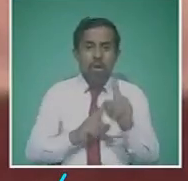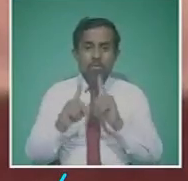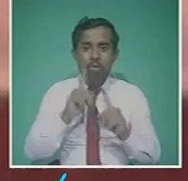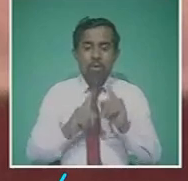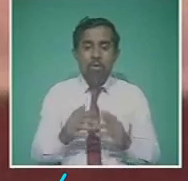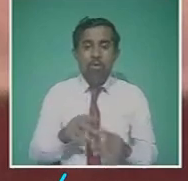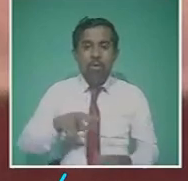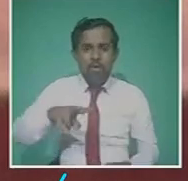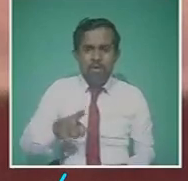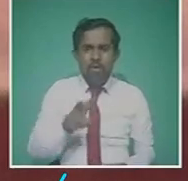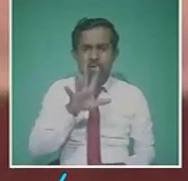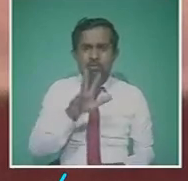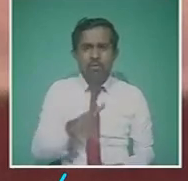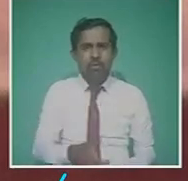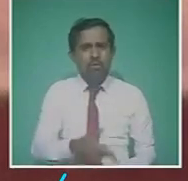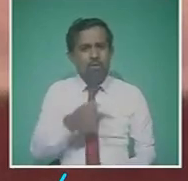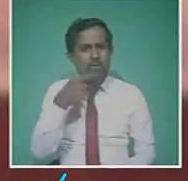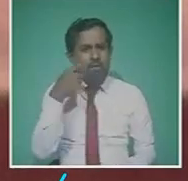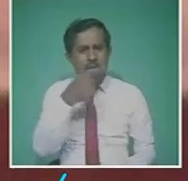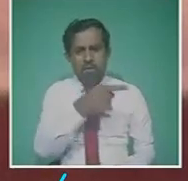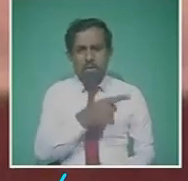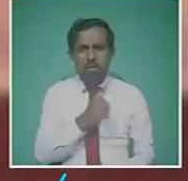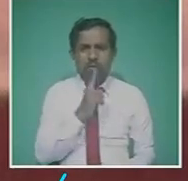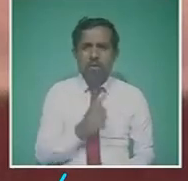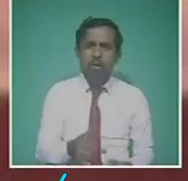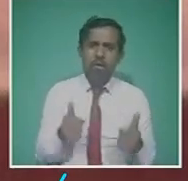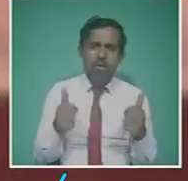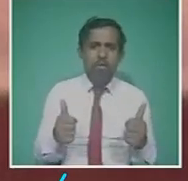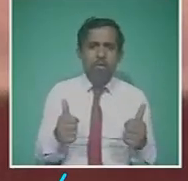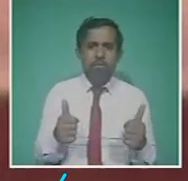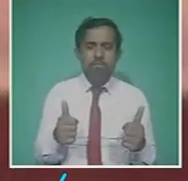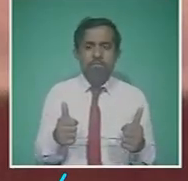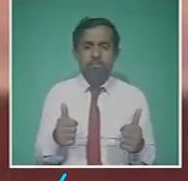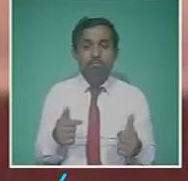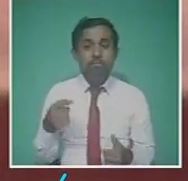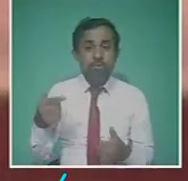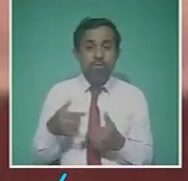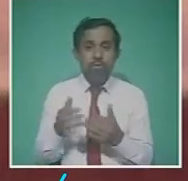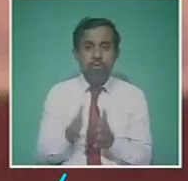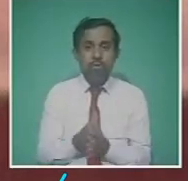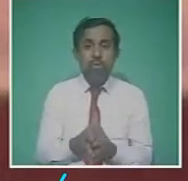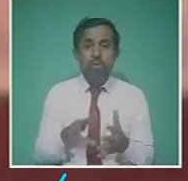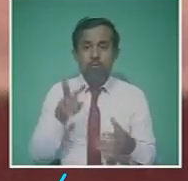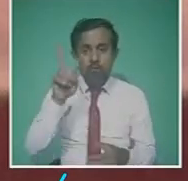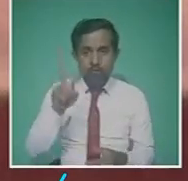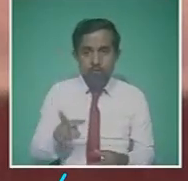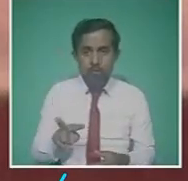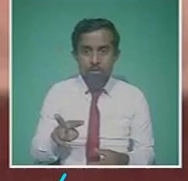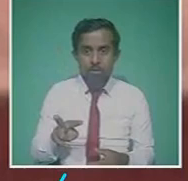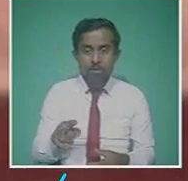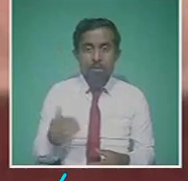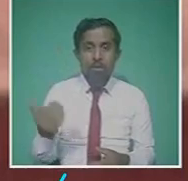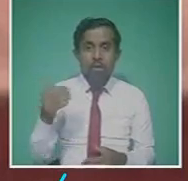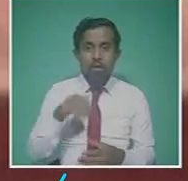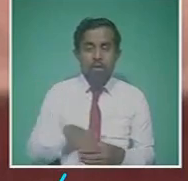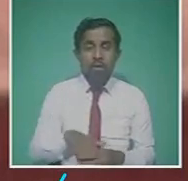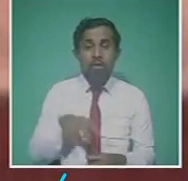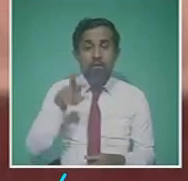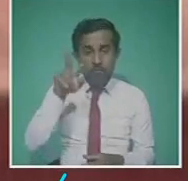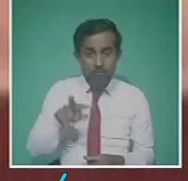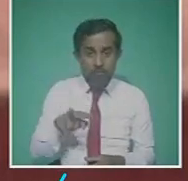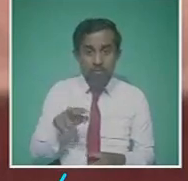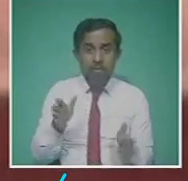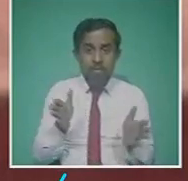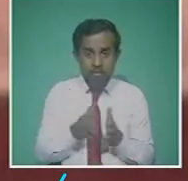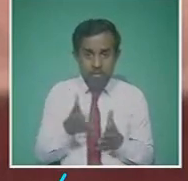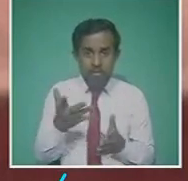ජනතාව 225ටම ඇඟිල්ල දික් කරනවා ඒක සාධාරණයි ඇයි ඒගොල්ලෝ ලොකු විශ්වාසයක් තියාගෙන ආවා. ඒගොල්ලෝ ලොකු විශ්වාසයක්